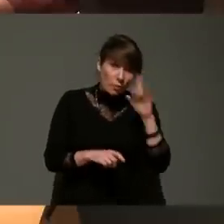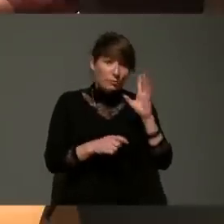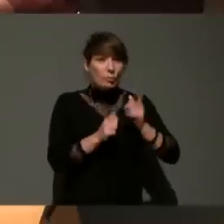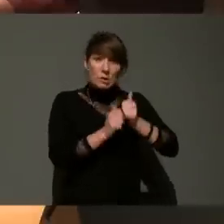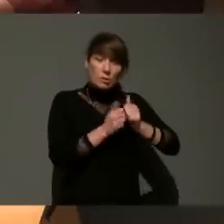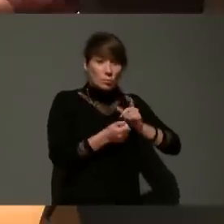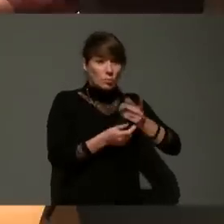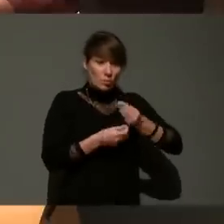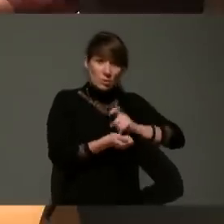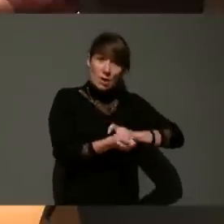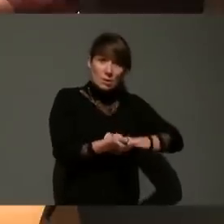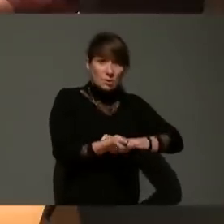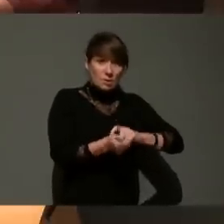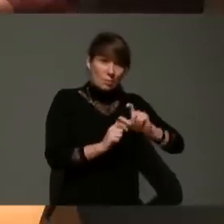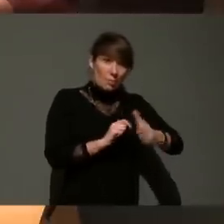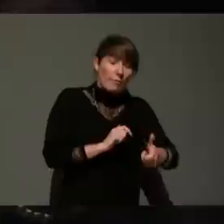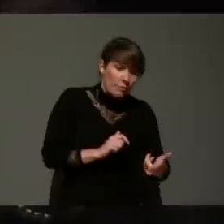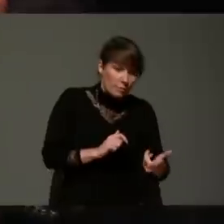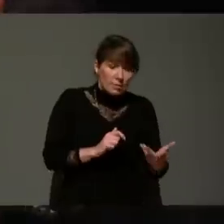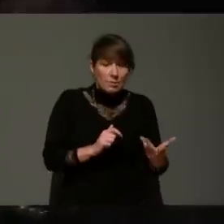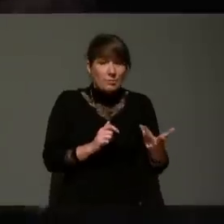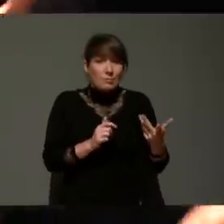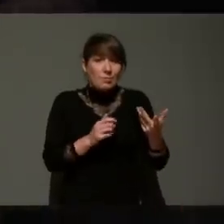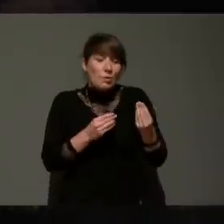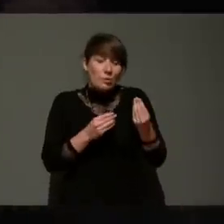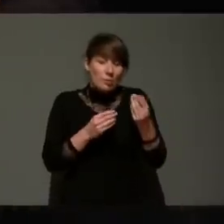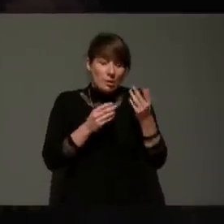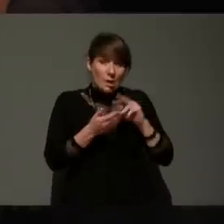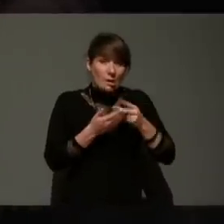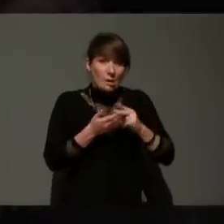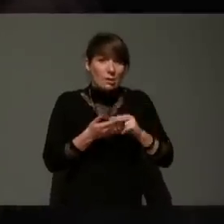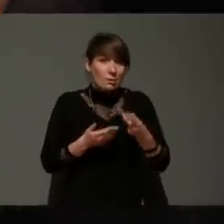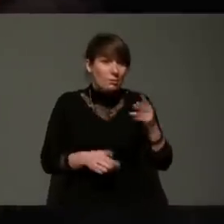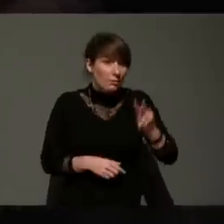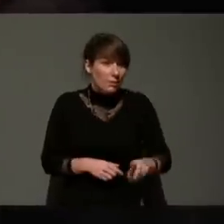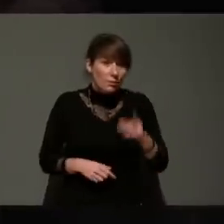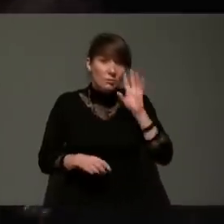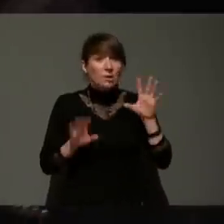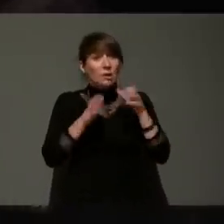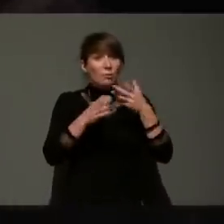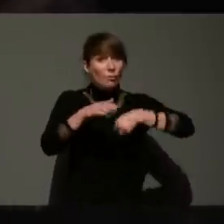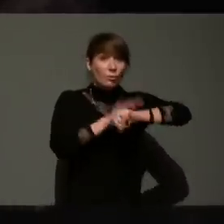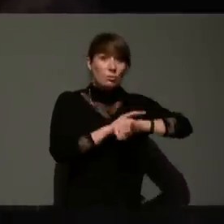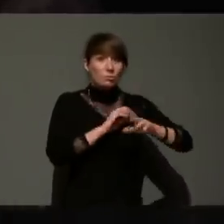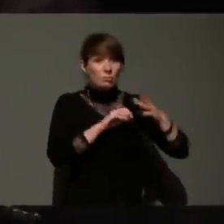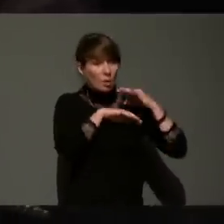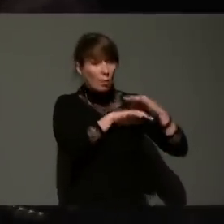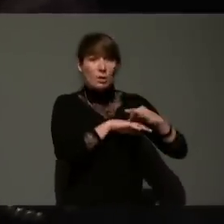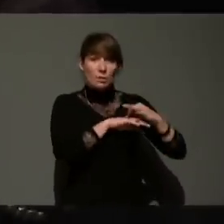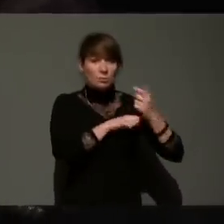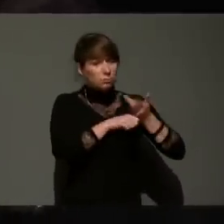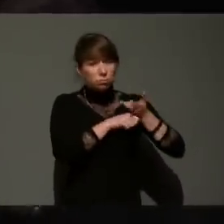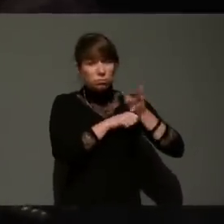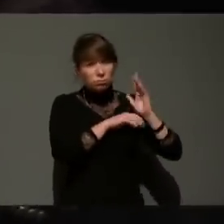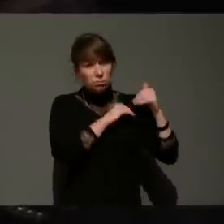entre guillemets, généralement, il n'est pas très bon. Hein. Moi, j'ai accompagné des équipes de foot pendant des années et des années. La gestion